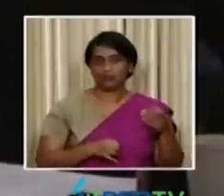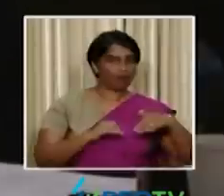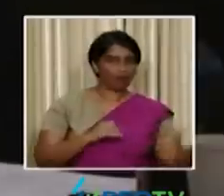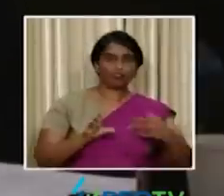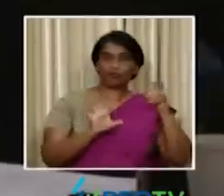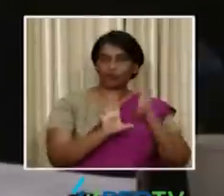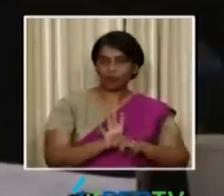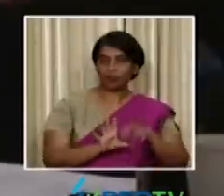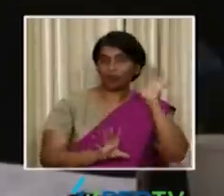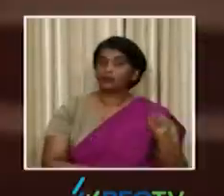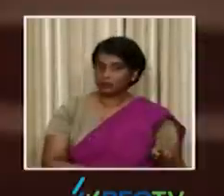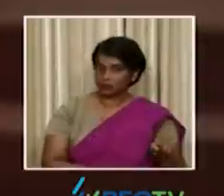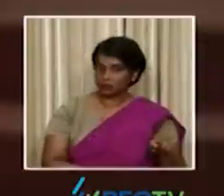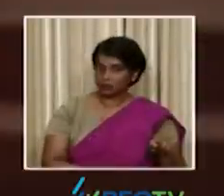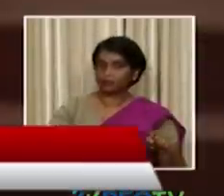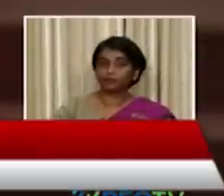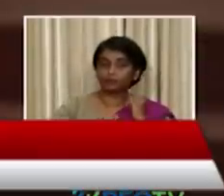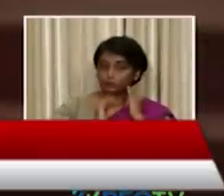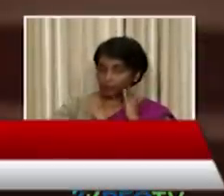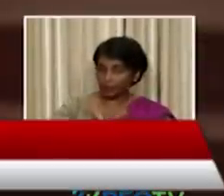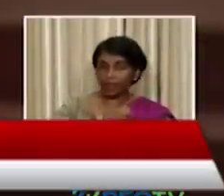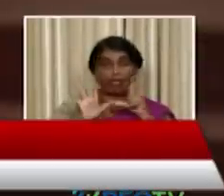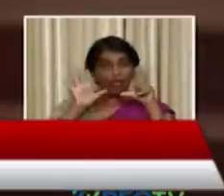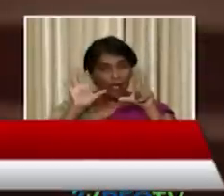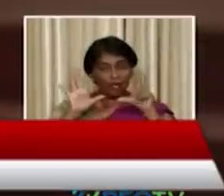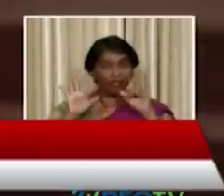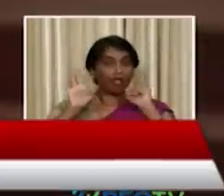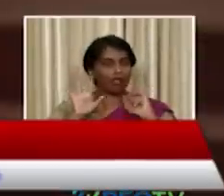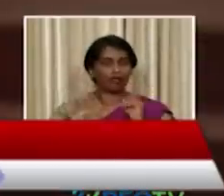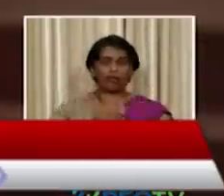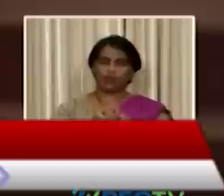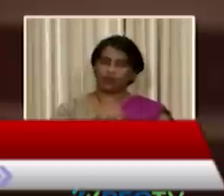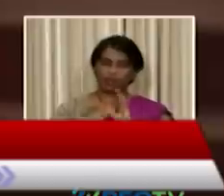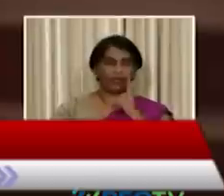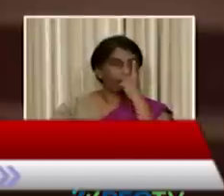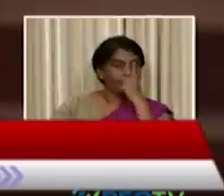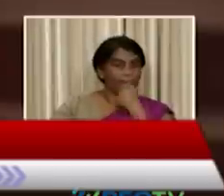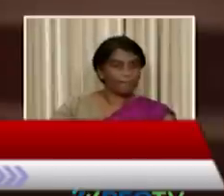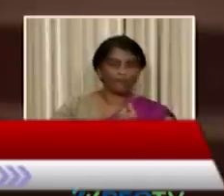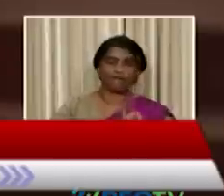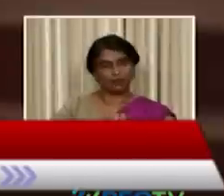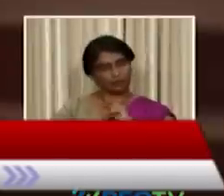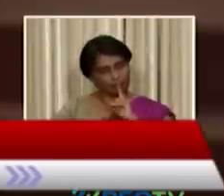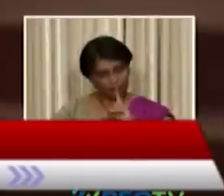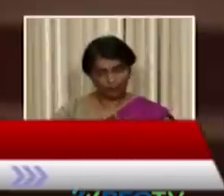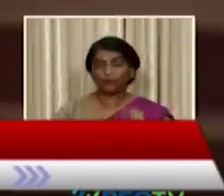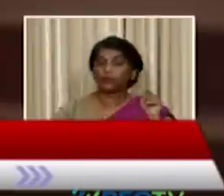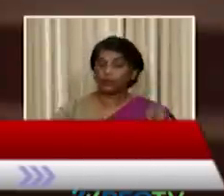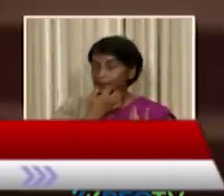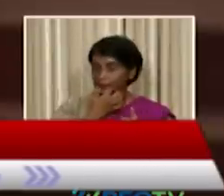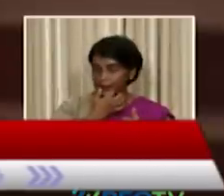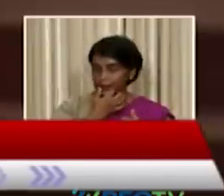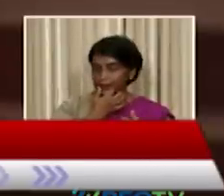පැත්තේ පුටුවේ රත්තරන් හොරෙක් වාඩි වෙලා තිබෙනවා චෝදනා 7කින් 6කට නිදොස් කොට නිදාස් කළා ඒක චෝදනාවකට මා වැඩිකාරයක් කරලා තියෙනවා මේ